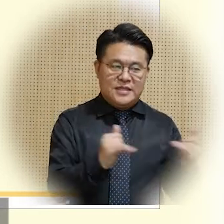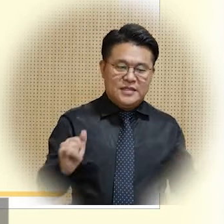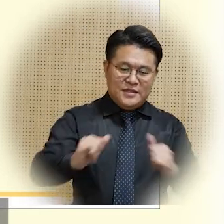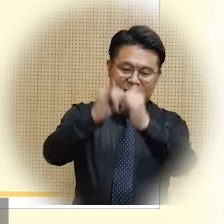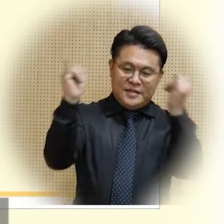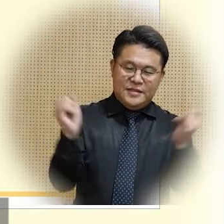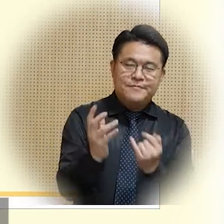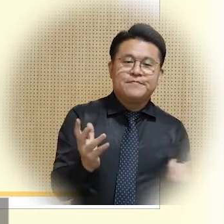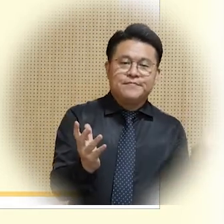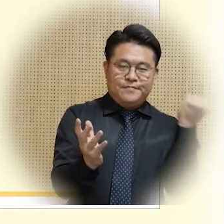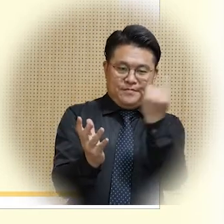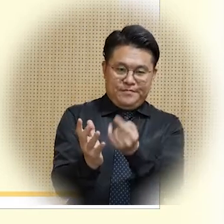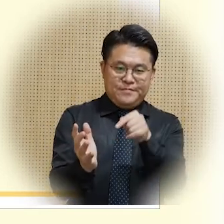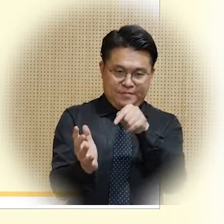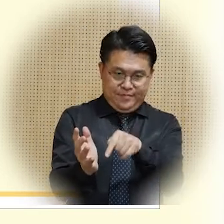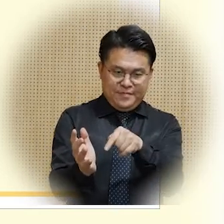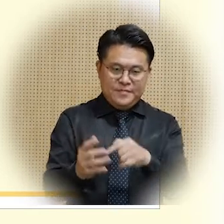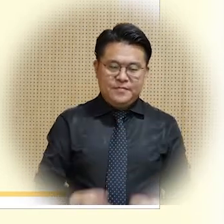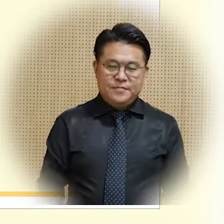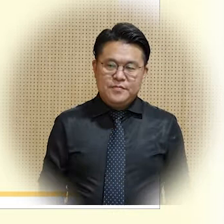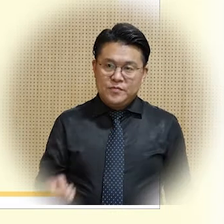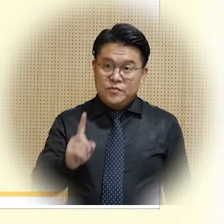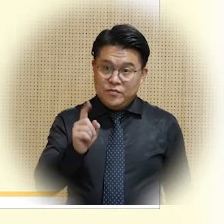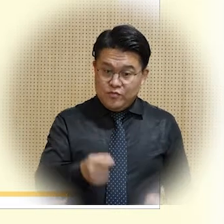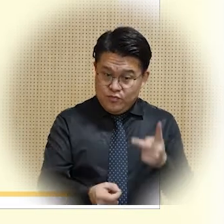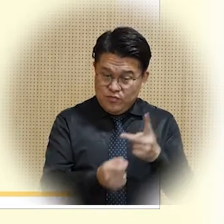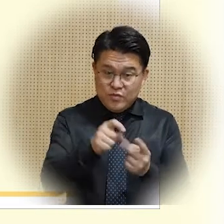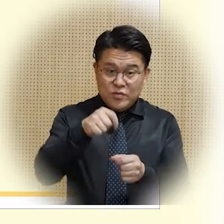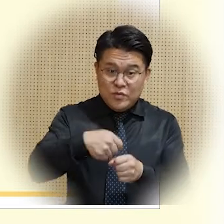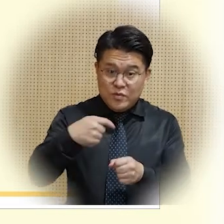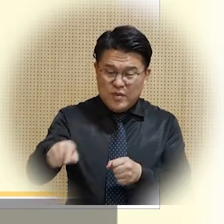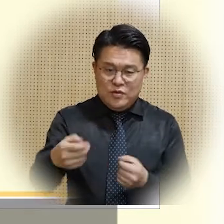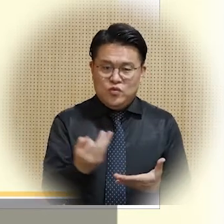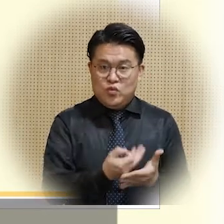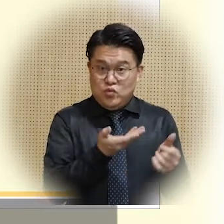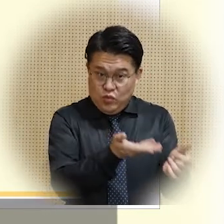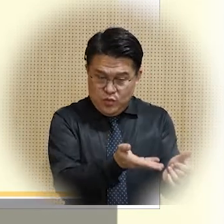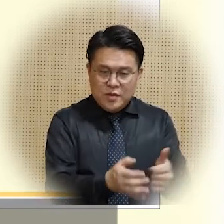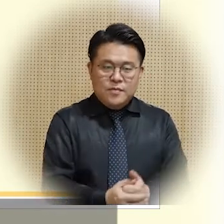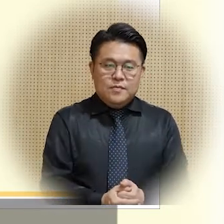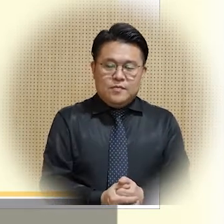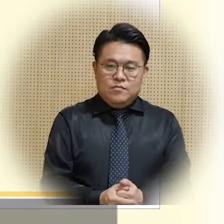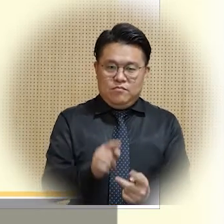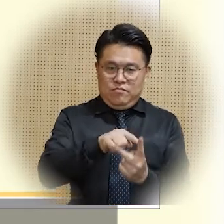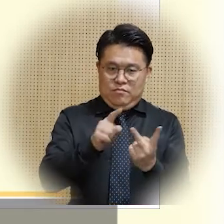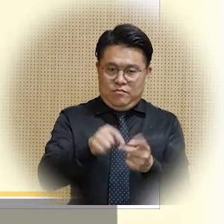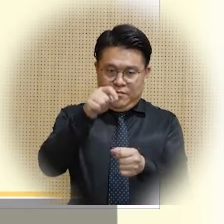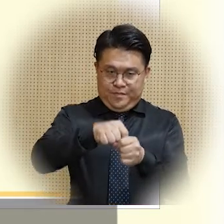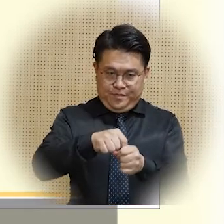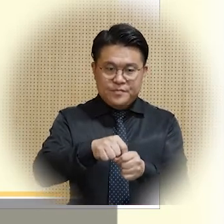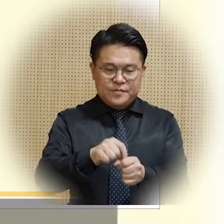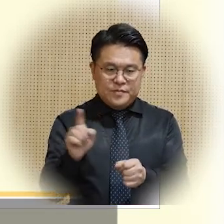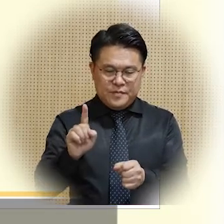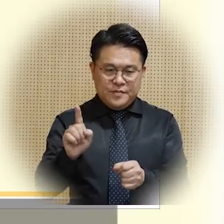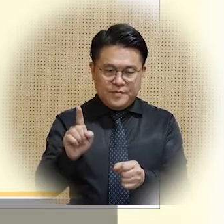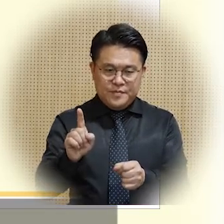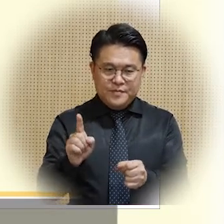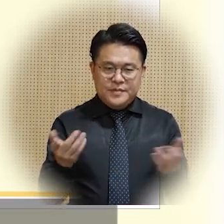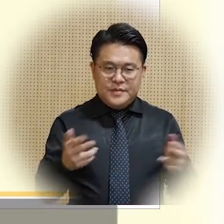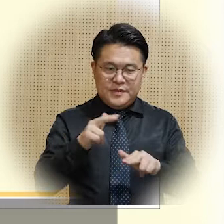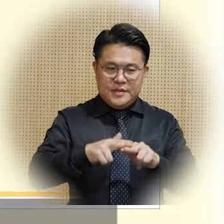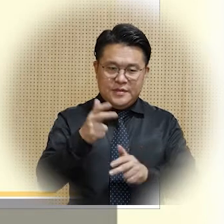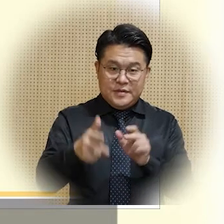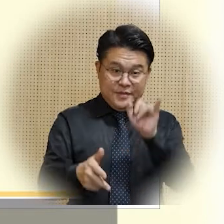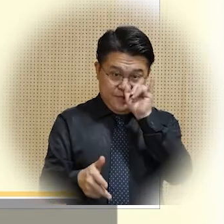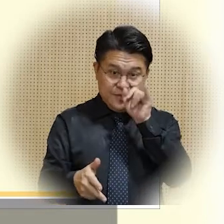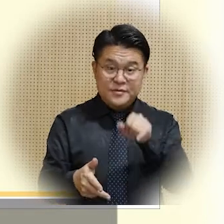사회 참여라는 겁니다. 그리고 또 하나는 이제 소득 보장이 이제 있겠죠. 그래서 이 두 가지의 목표를 달성하기 위해서 이